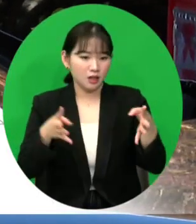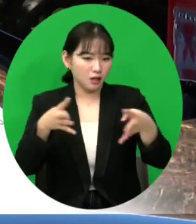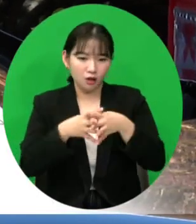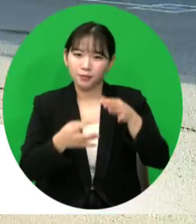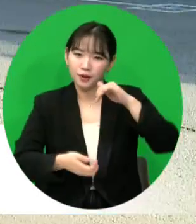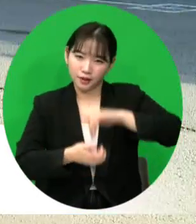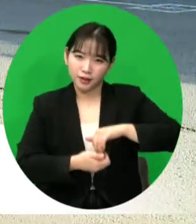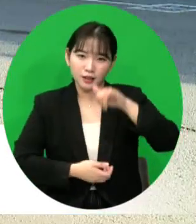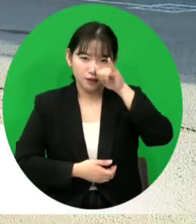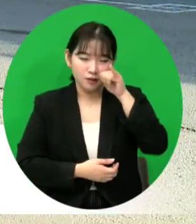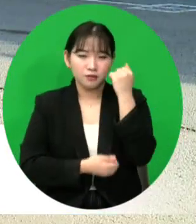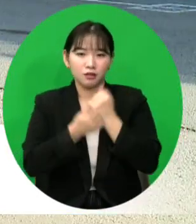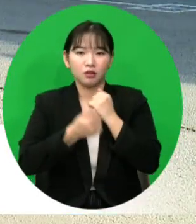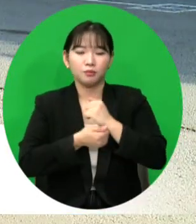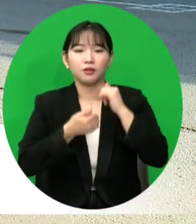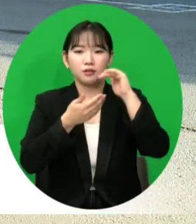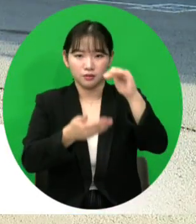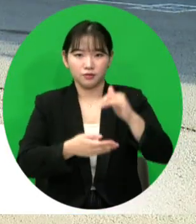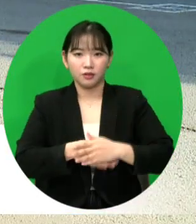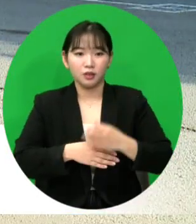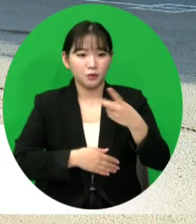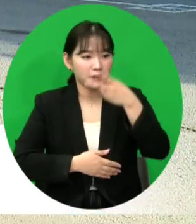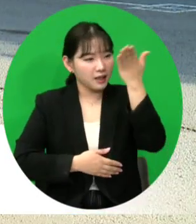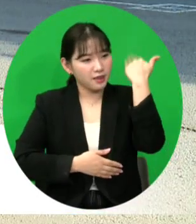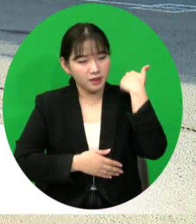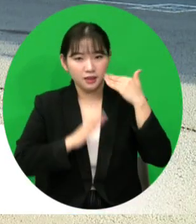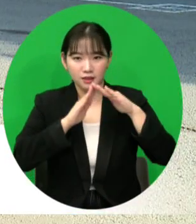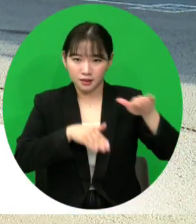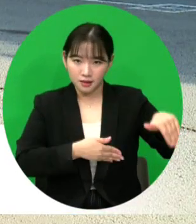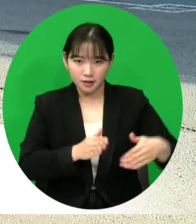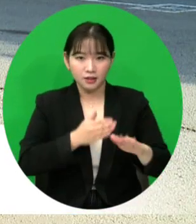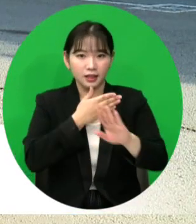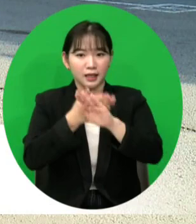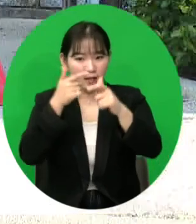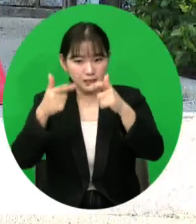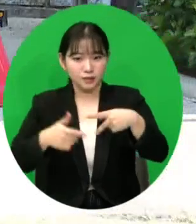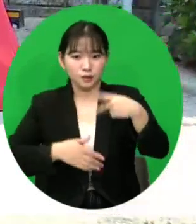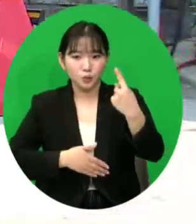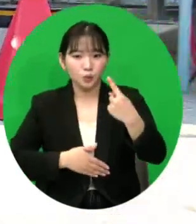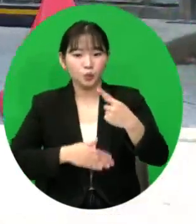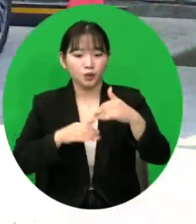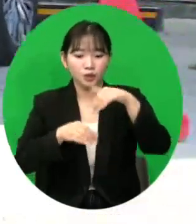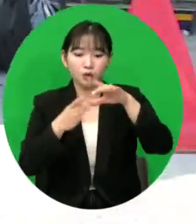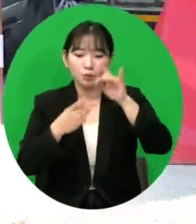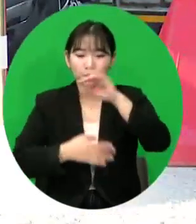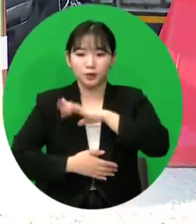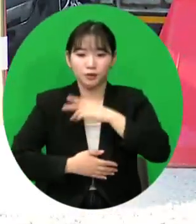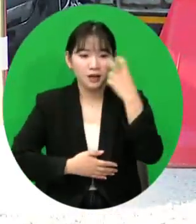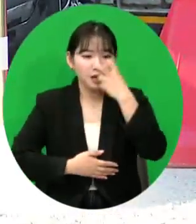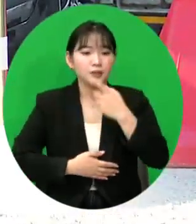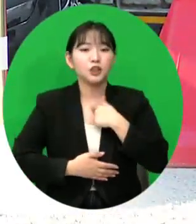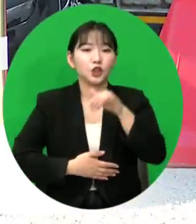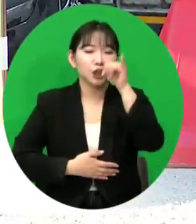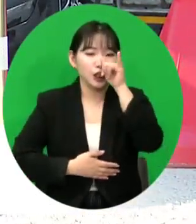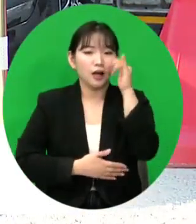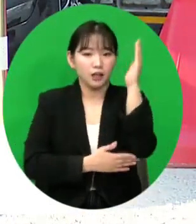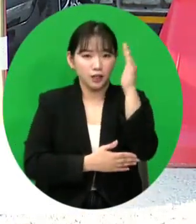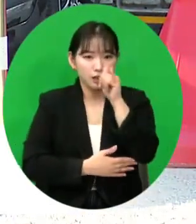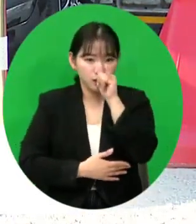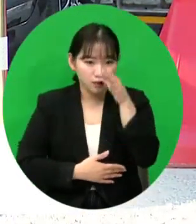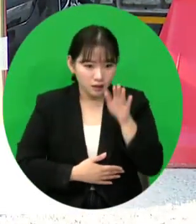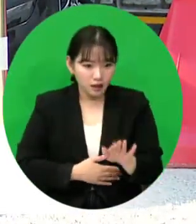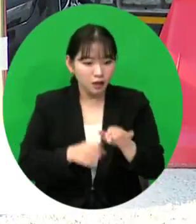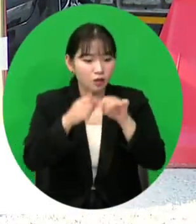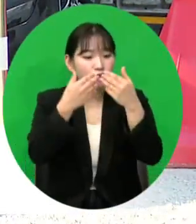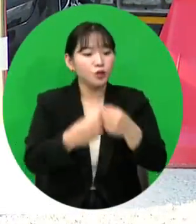한계가 있다고 해명했습니다 또 과거 전라도나 타 지자체에서도 선출직 의원을 감사했었다 주장했는데